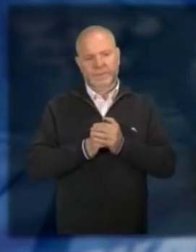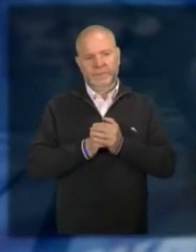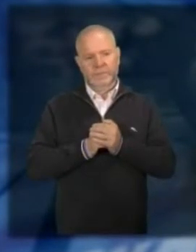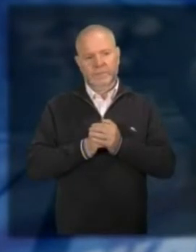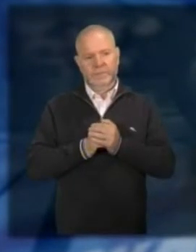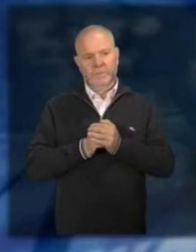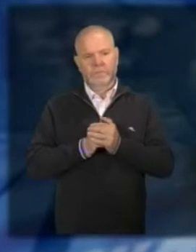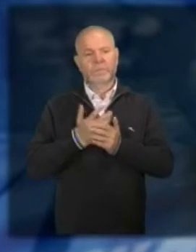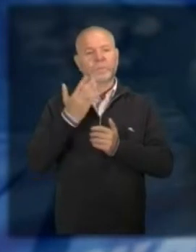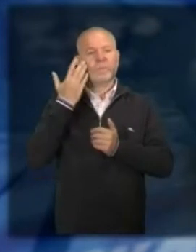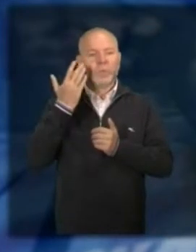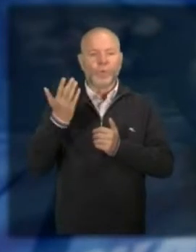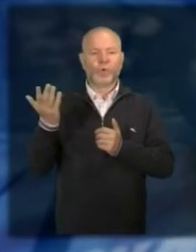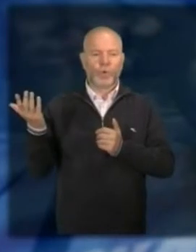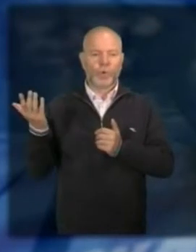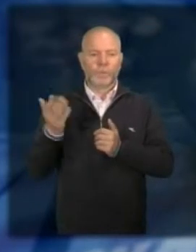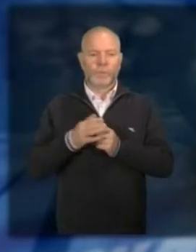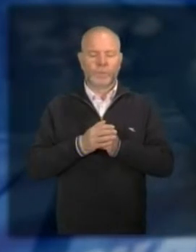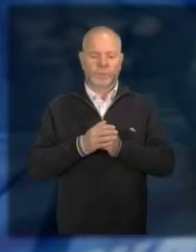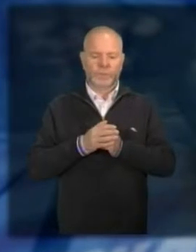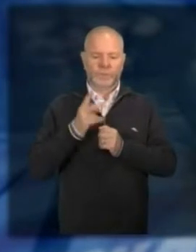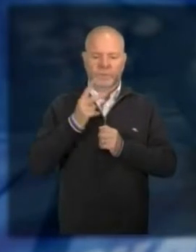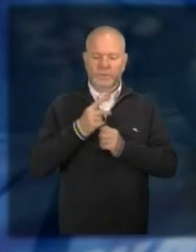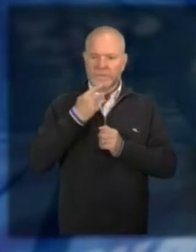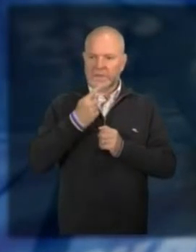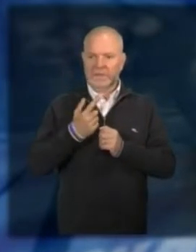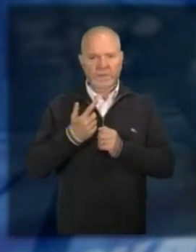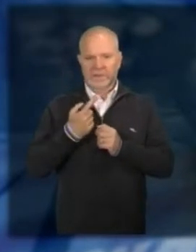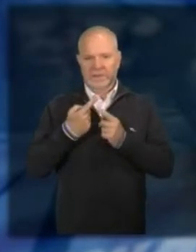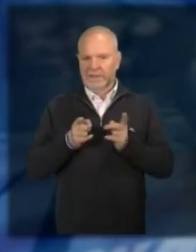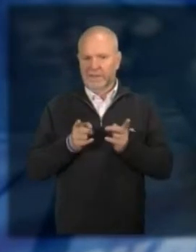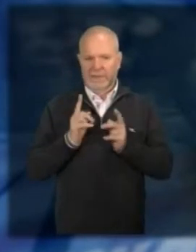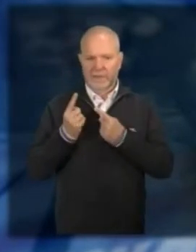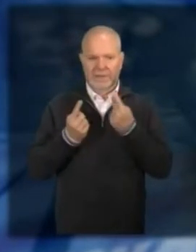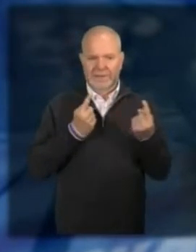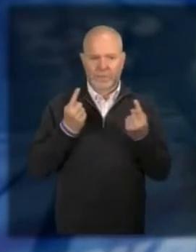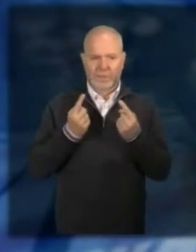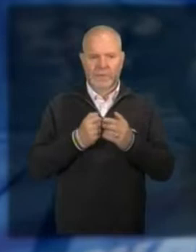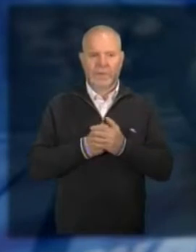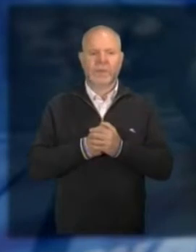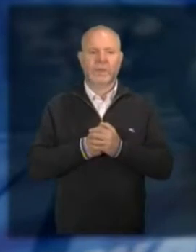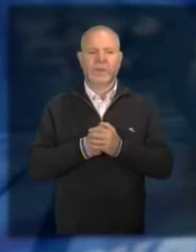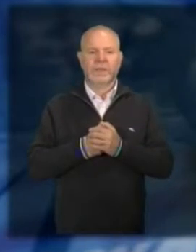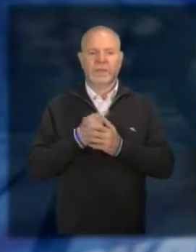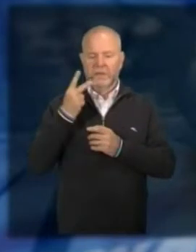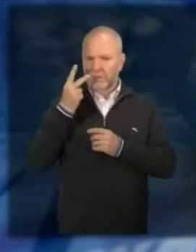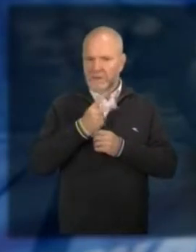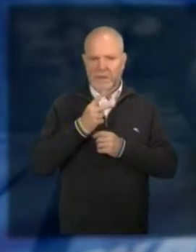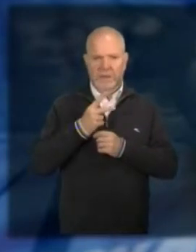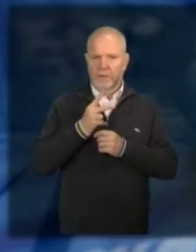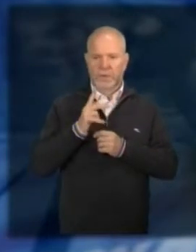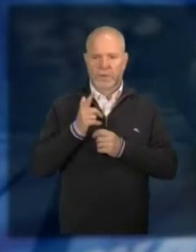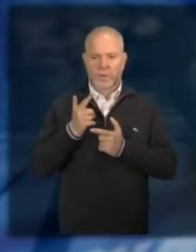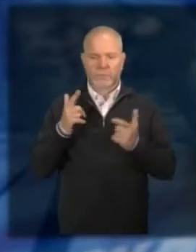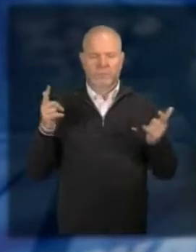sindacali. Purtroppo indiscrezioni invece trapelate oggi raccontano una situazione ben diversa. Nessuna dichiarazione per